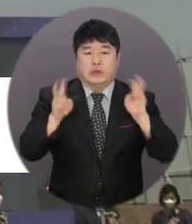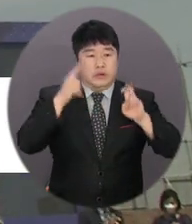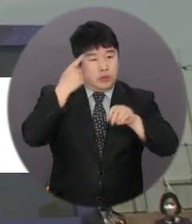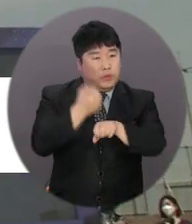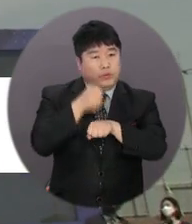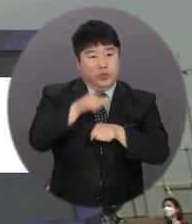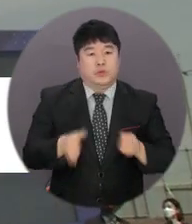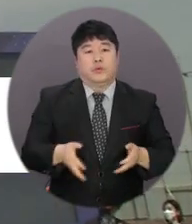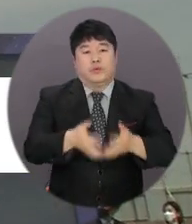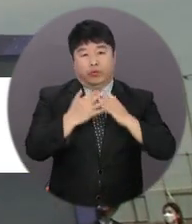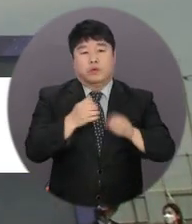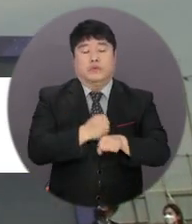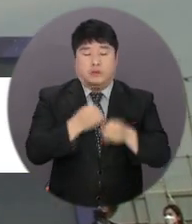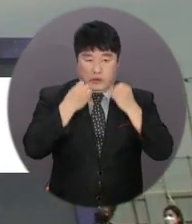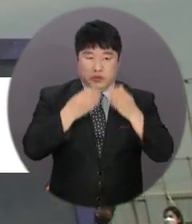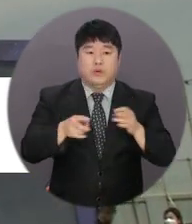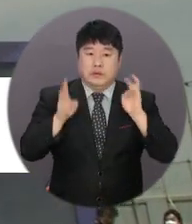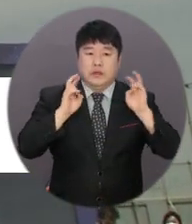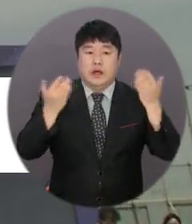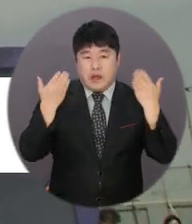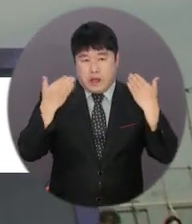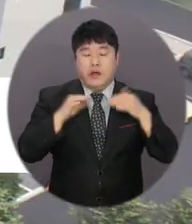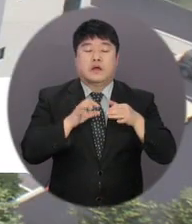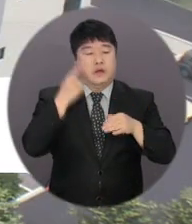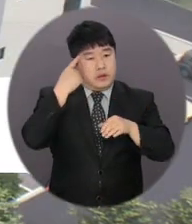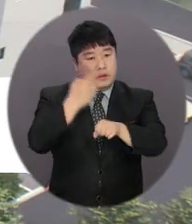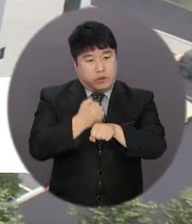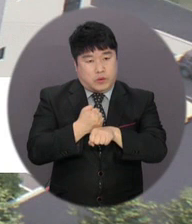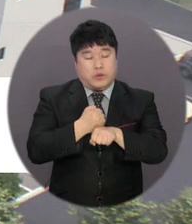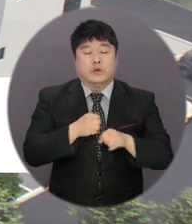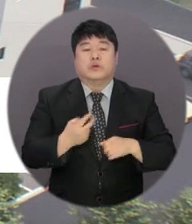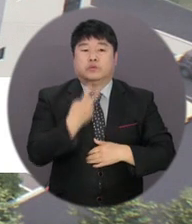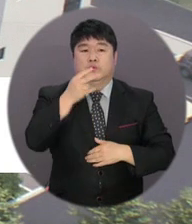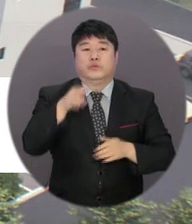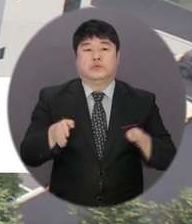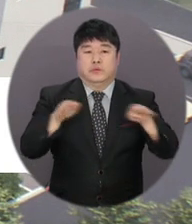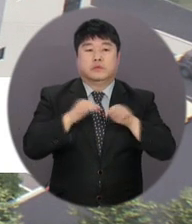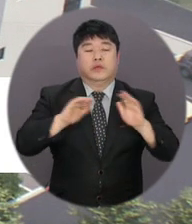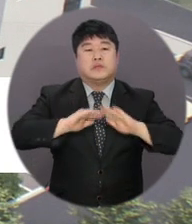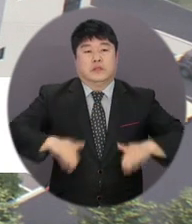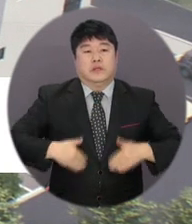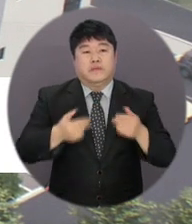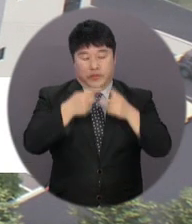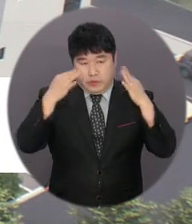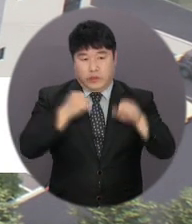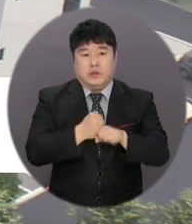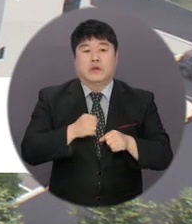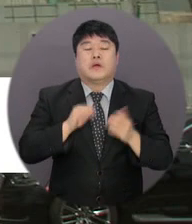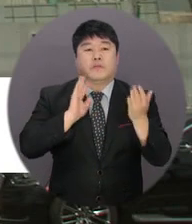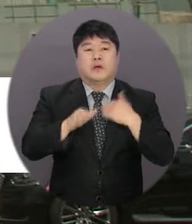들어섭니다. 새로운 산학협력 모델을 구현하기 위한 두 시설에는 전남대학교 미래형 모빌리티